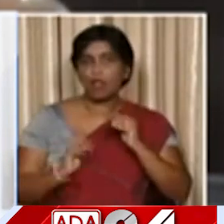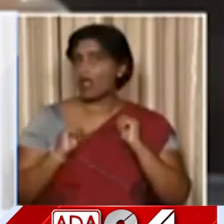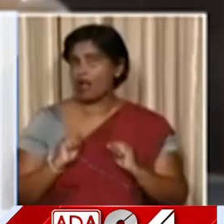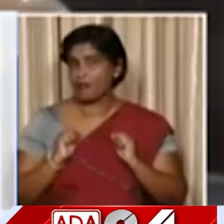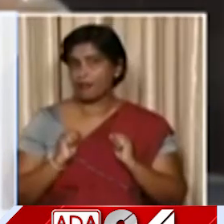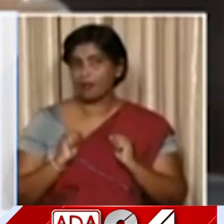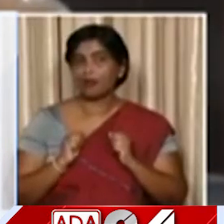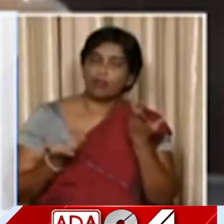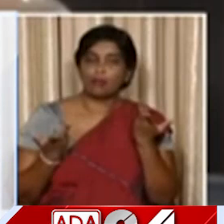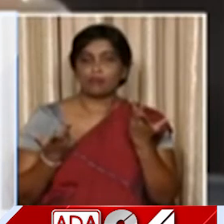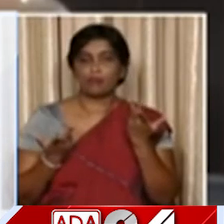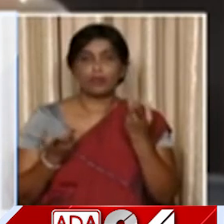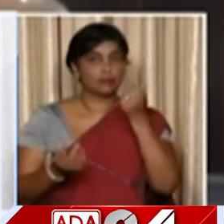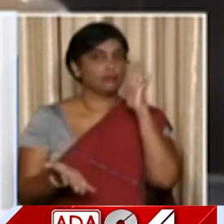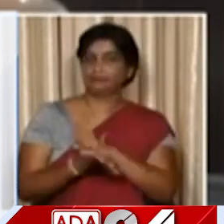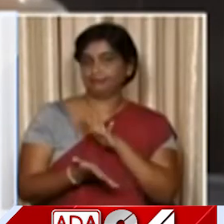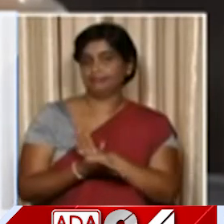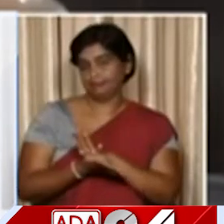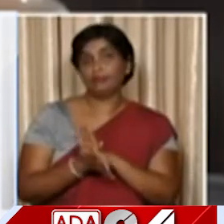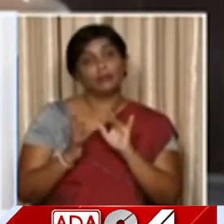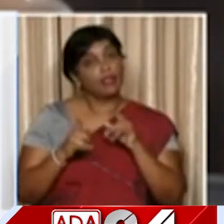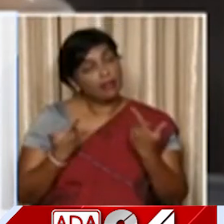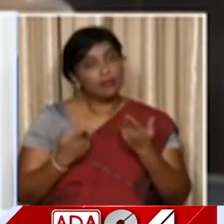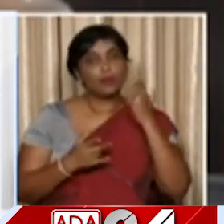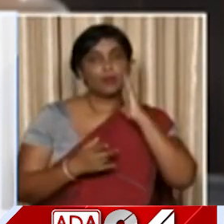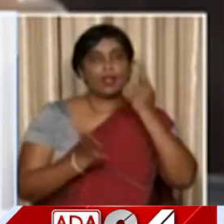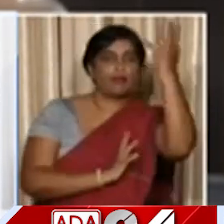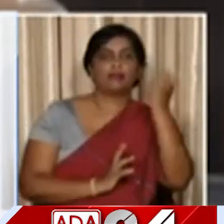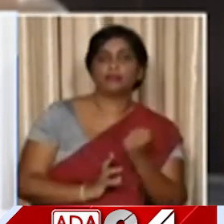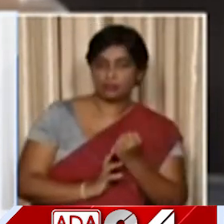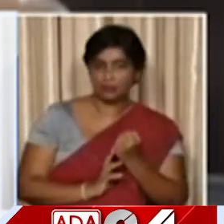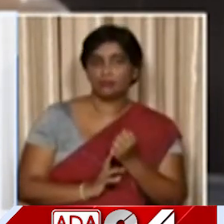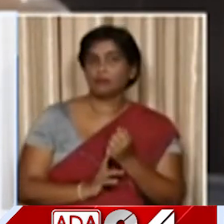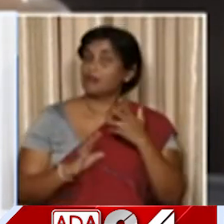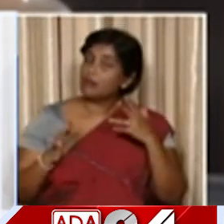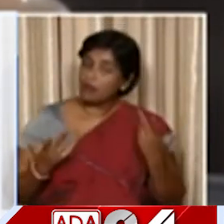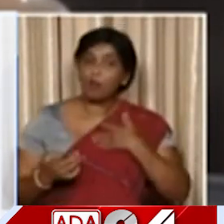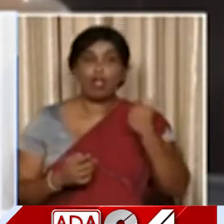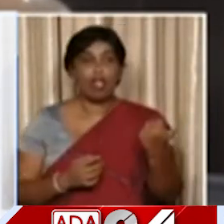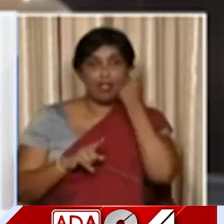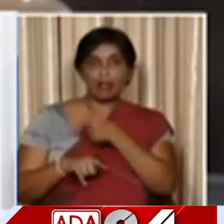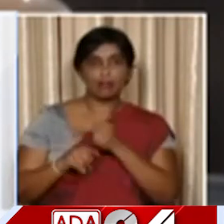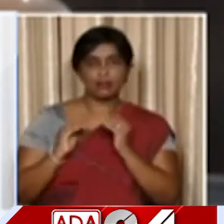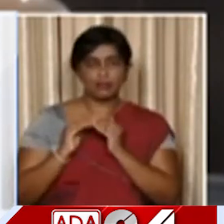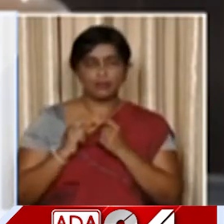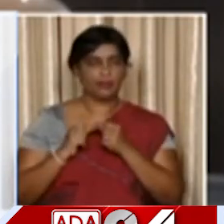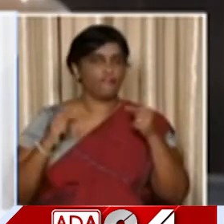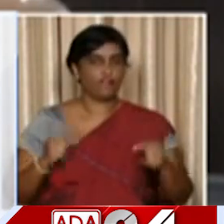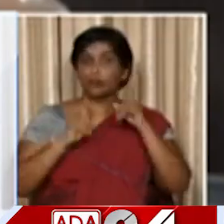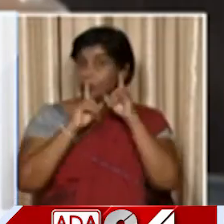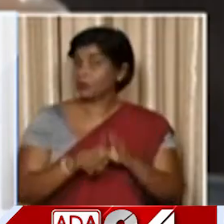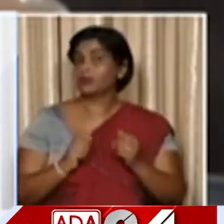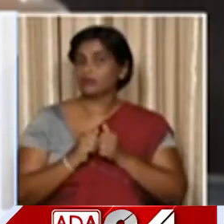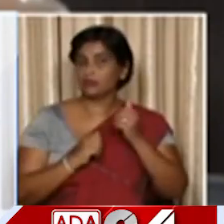කොහොමද? එක්ක සල්ලි අච්චු ගහන්න ඕනේ, නැත්නම් පිට රටකින් ණය ගන්න ඕනේ. ඒක නැත්නම් අලුතෙන් බදු ගහන්න ඕනේ. එවැනි පියවර